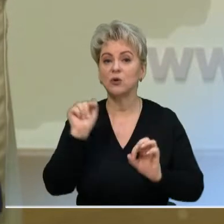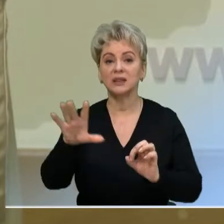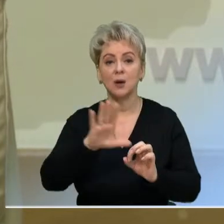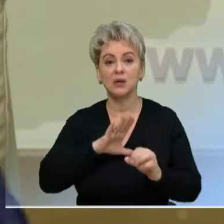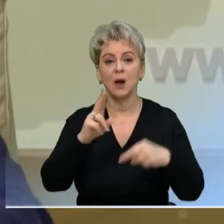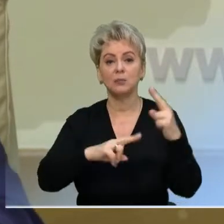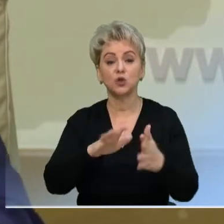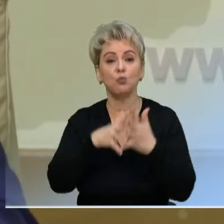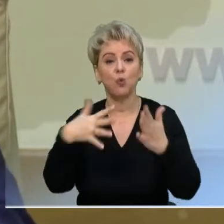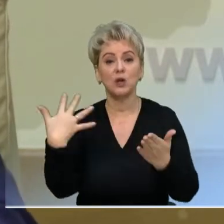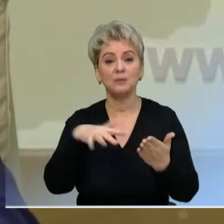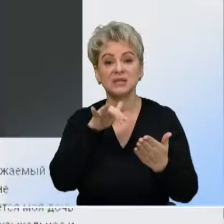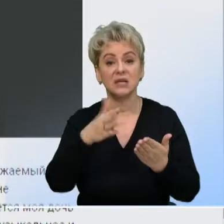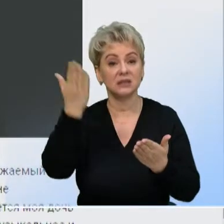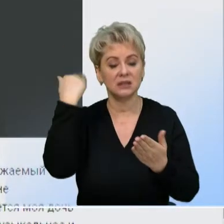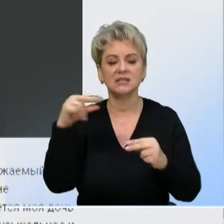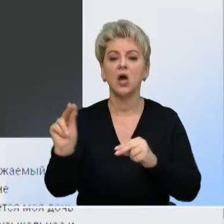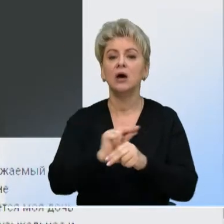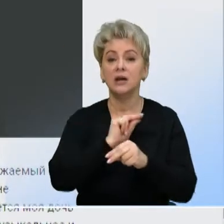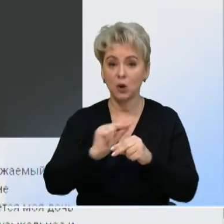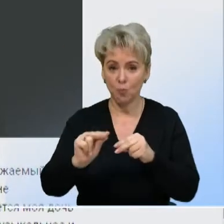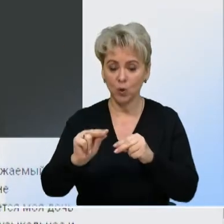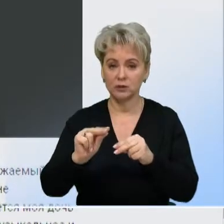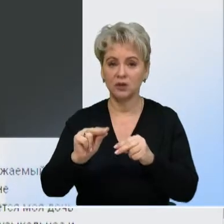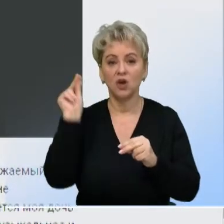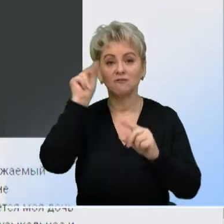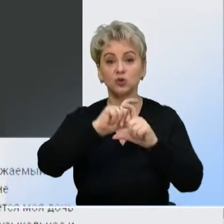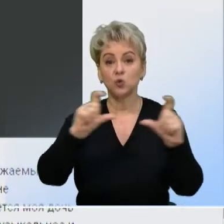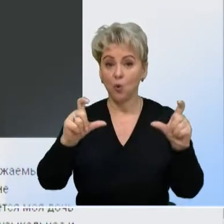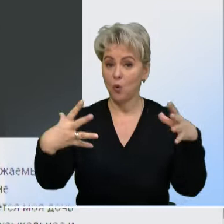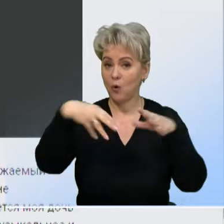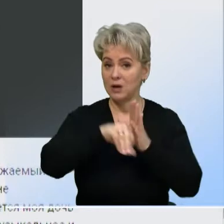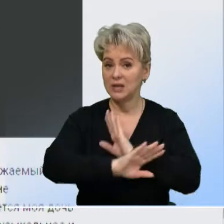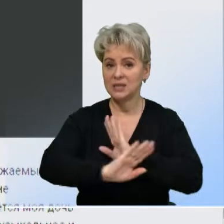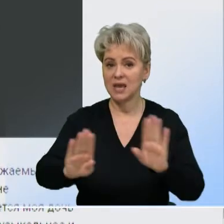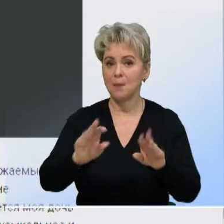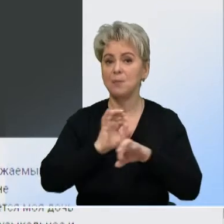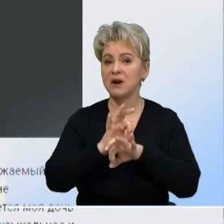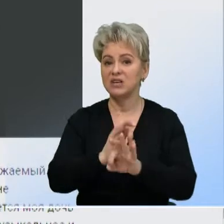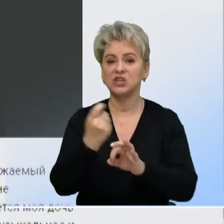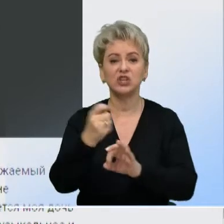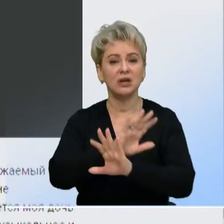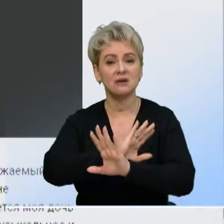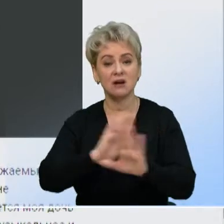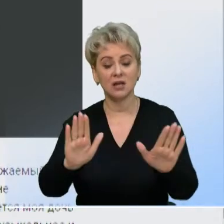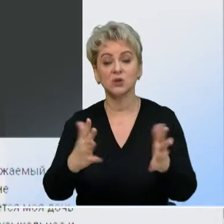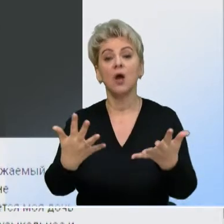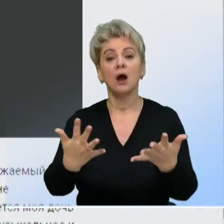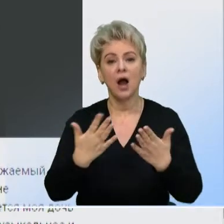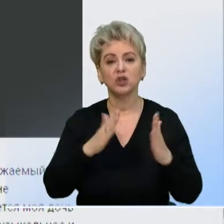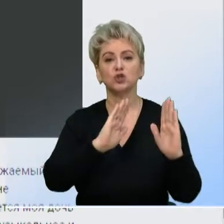построена больше 50 лет назад. Ремонт в школе не проводился ни разу. И,